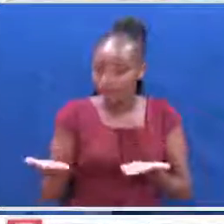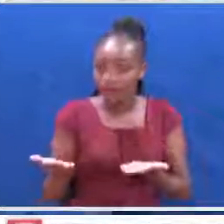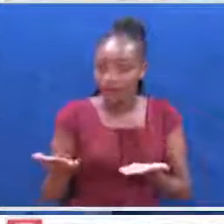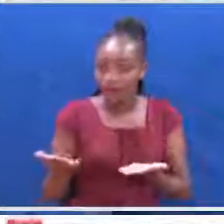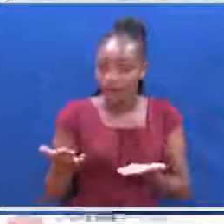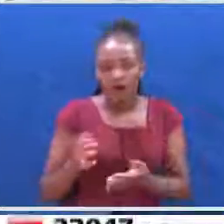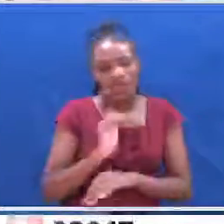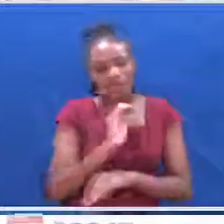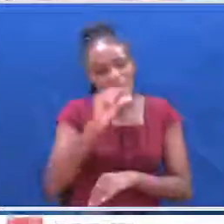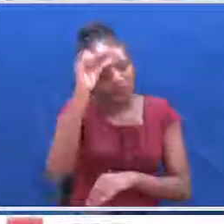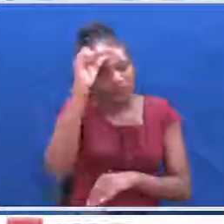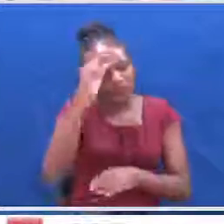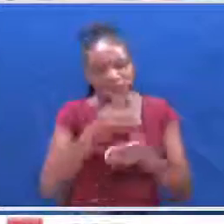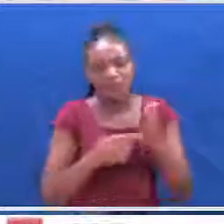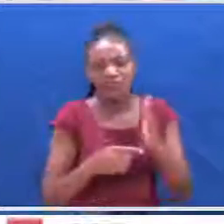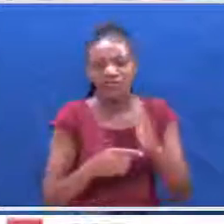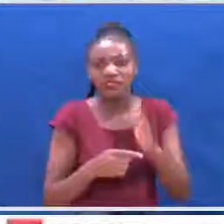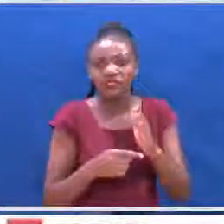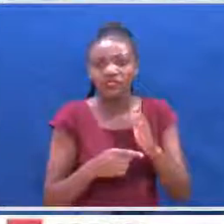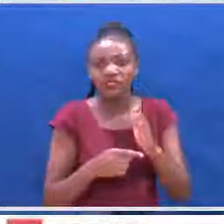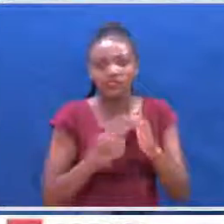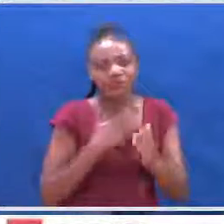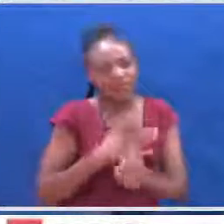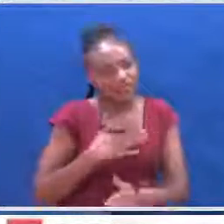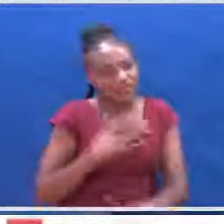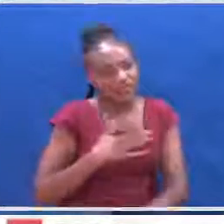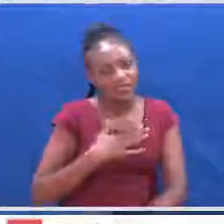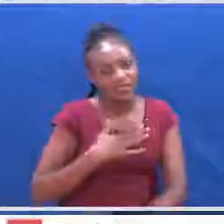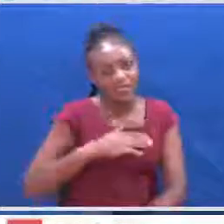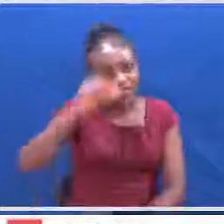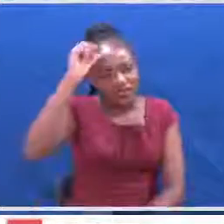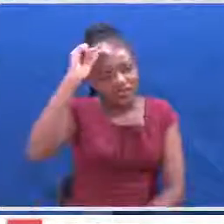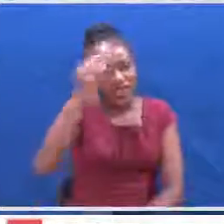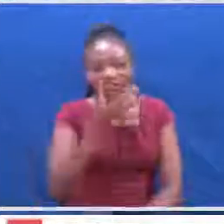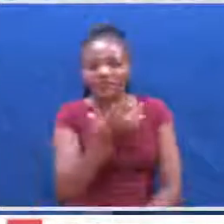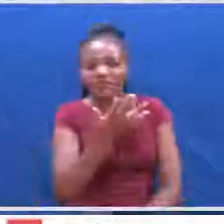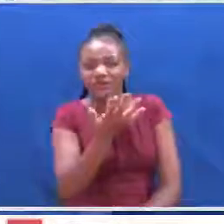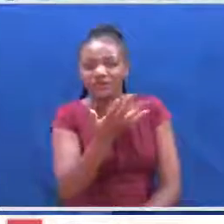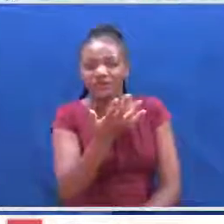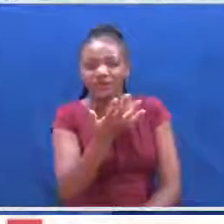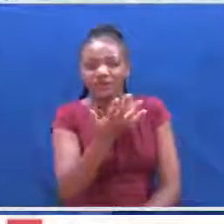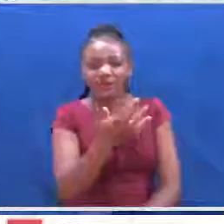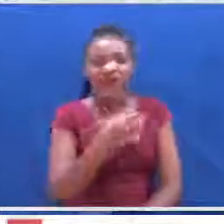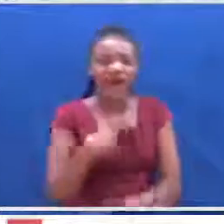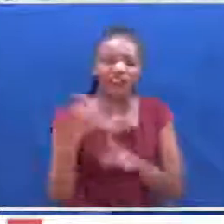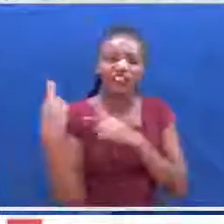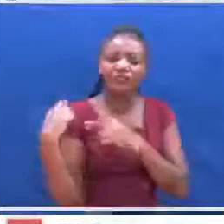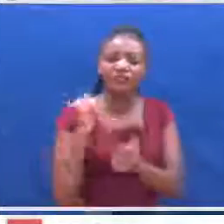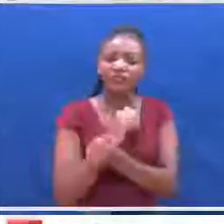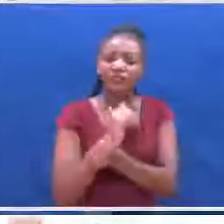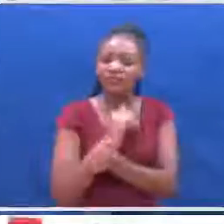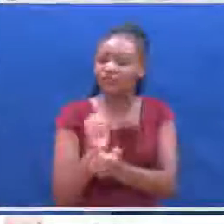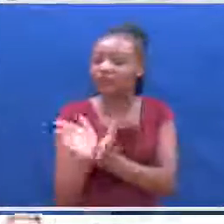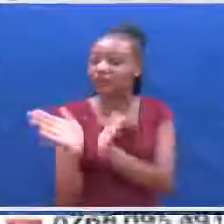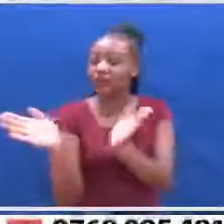tunaula serikali kwamba serikali nyinyi wenyewe ndio ambao mnalinda Sisi Kama